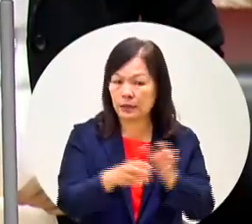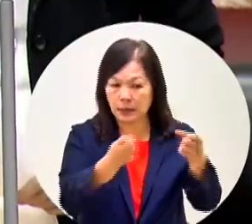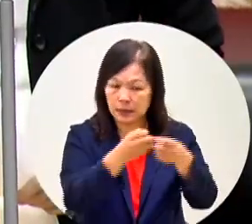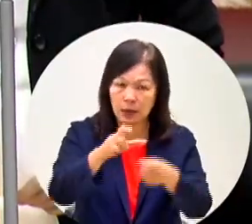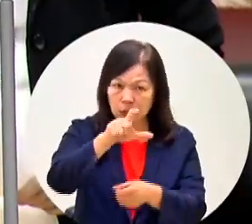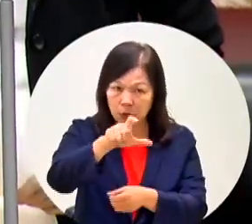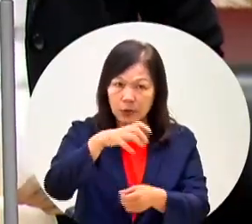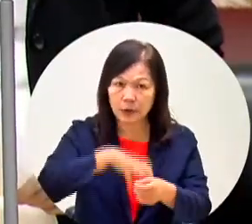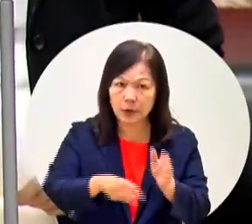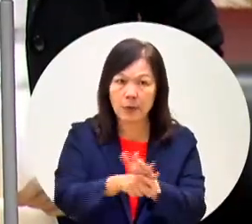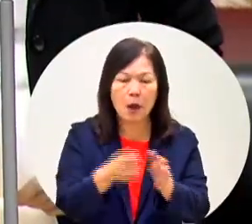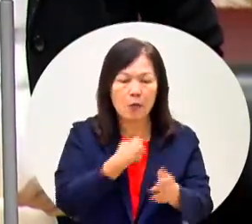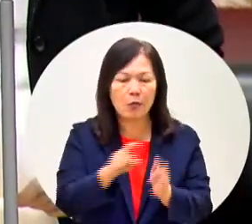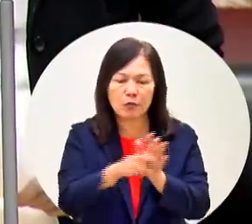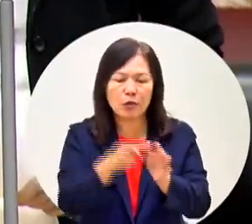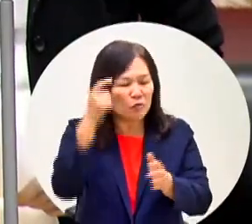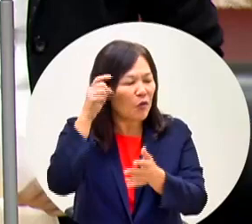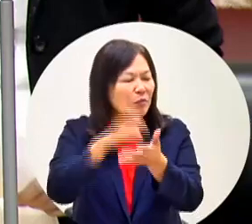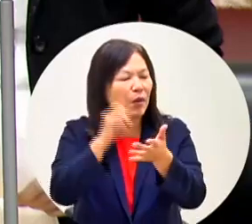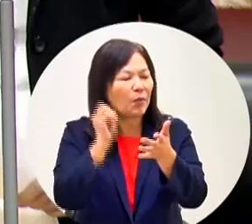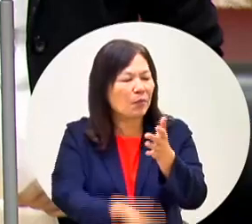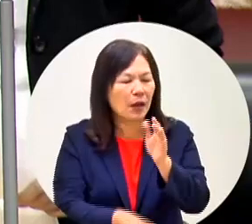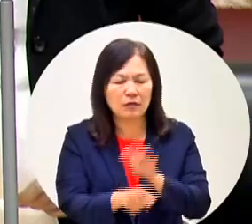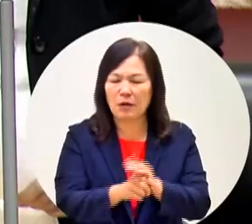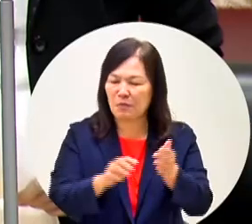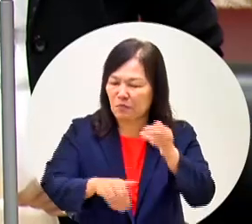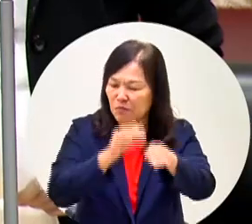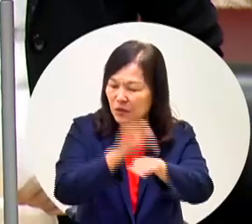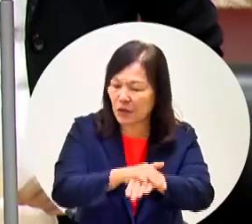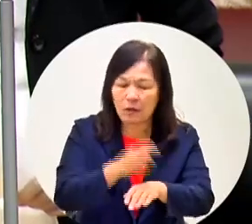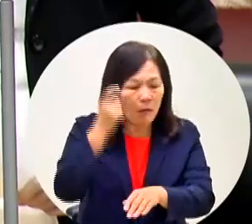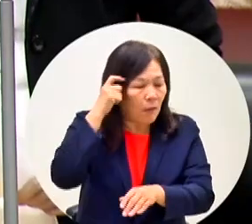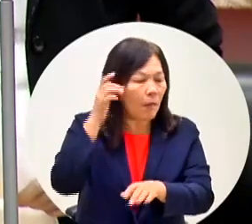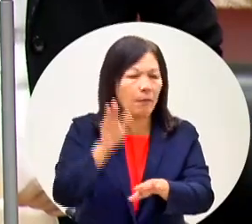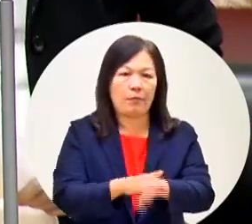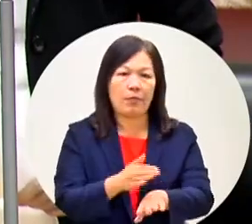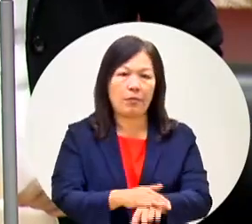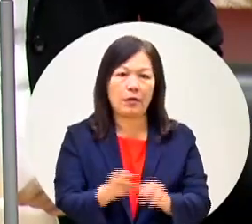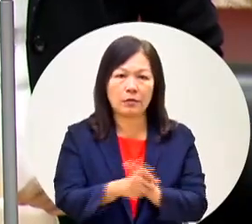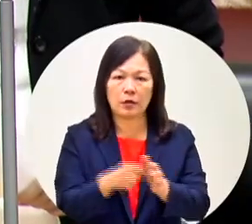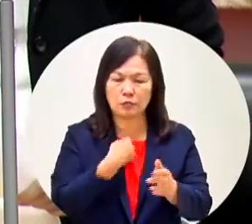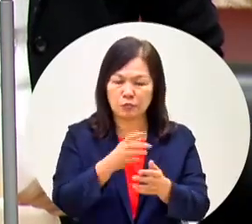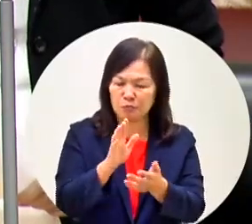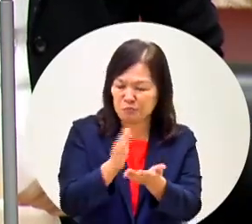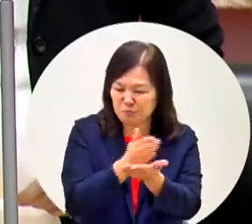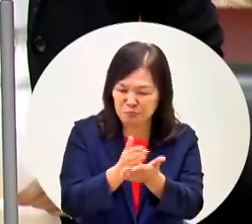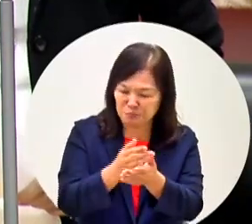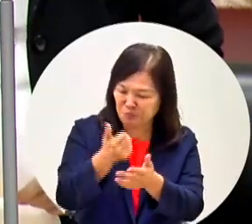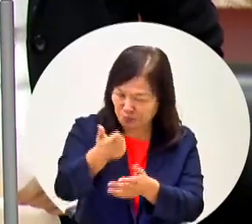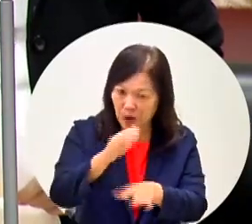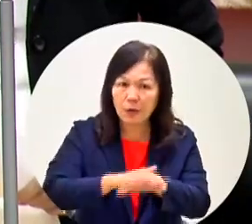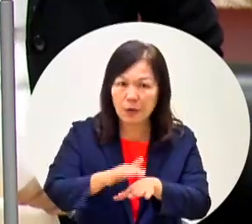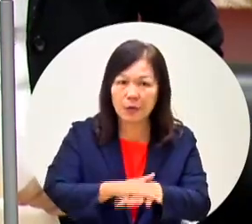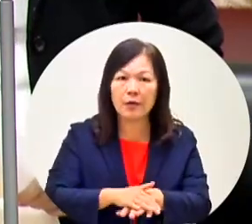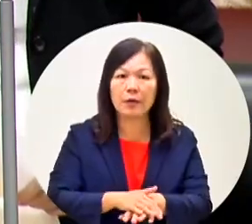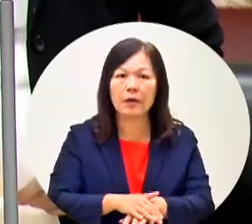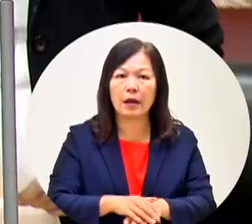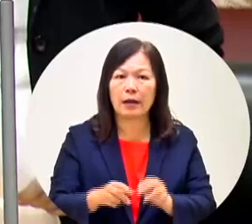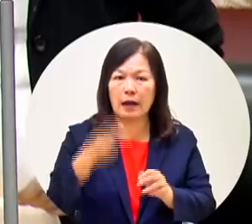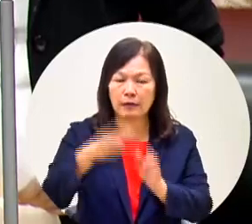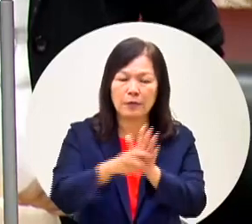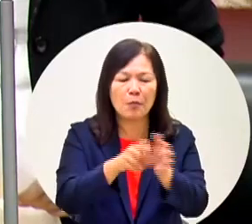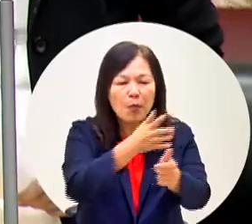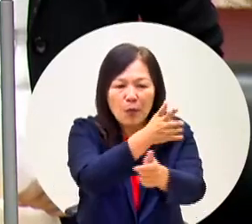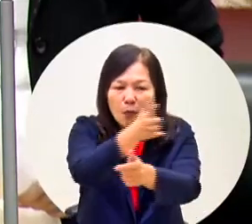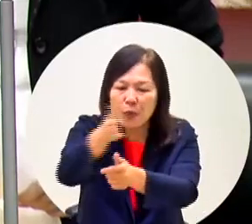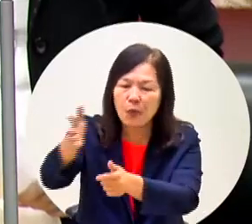能的成功性，但是我们会做最好的评估，然后也会经过公听会还有议员诸公的